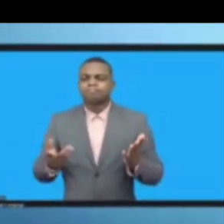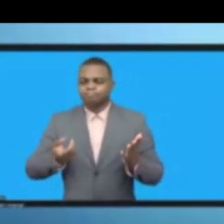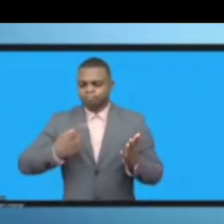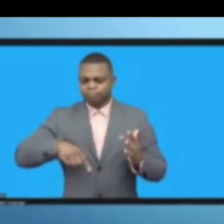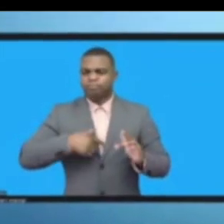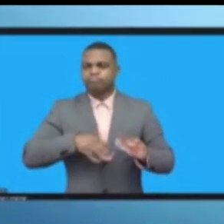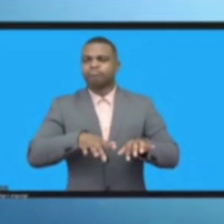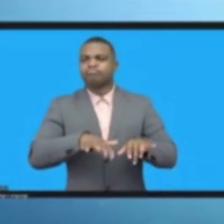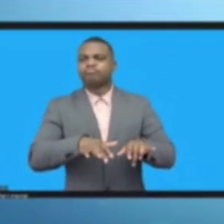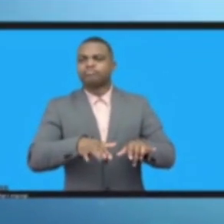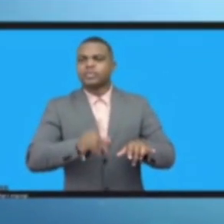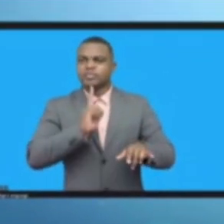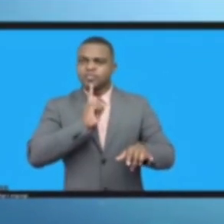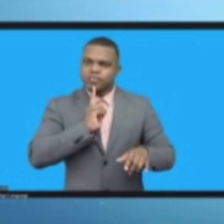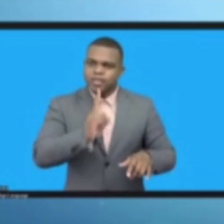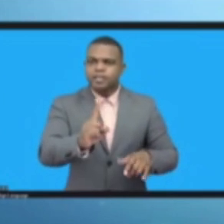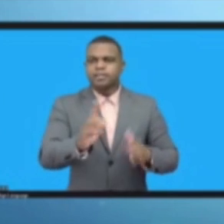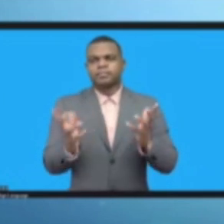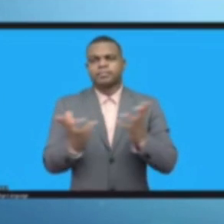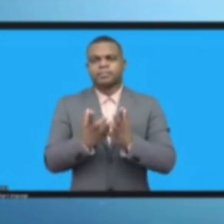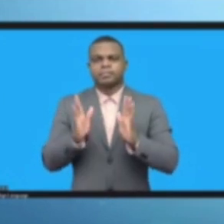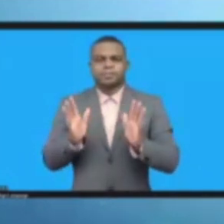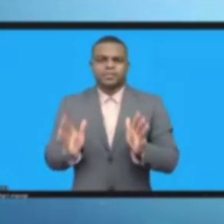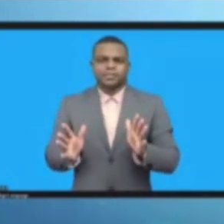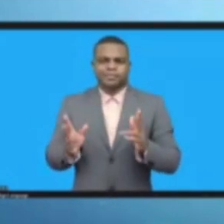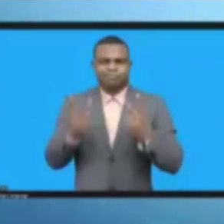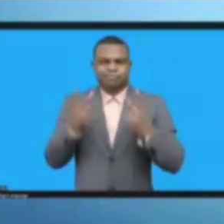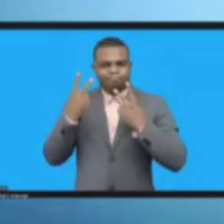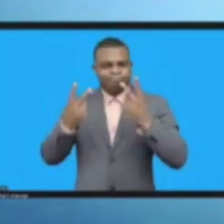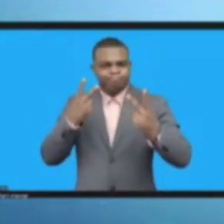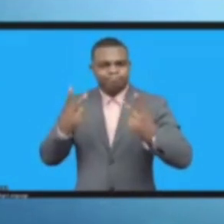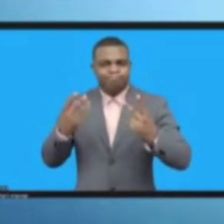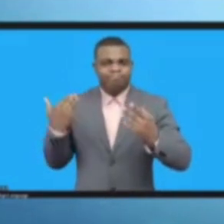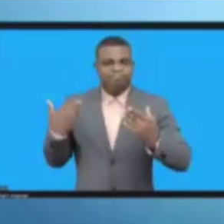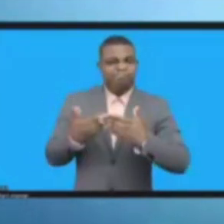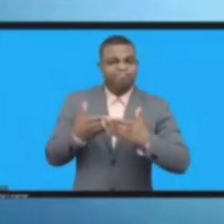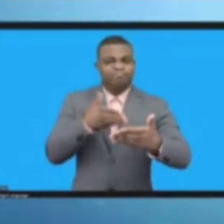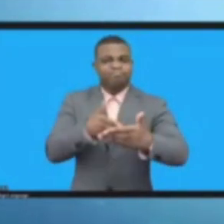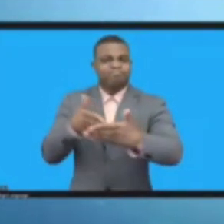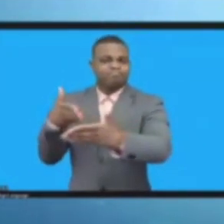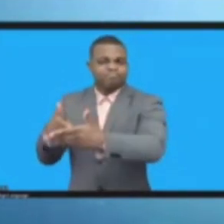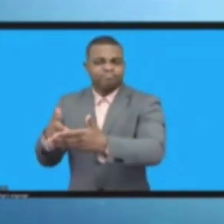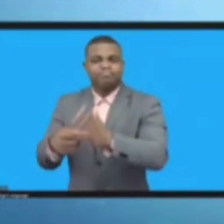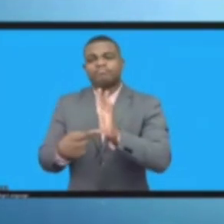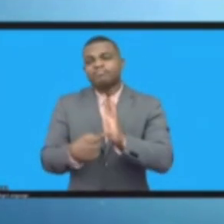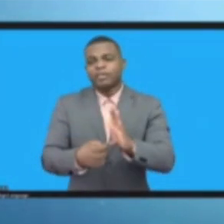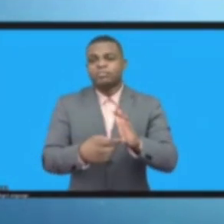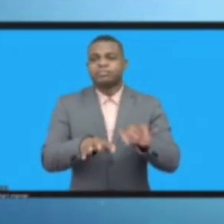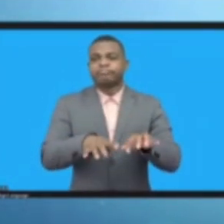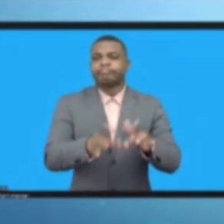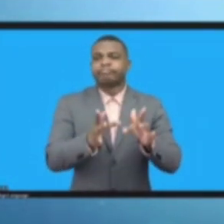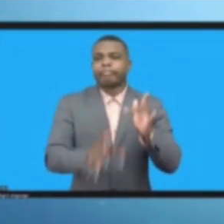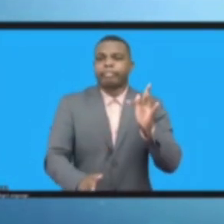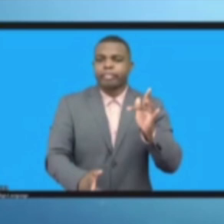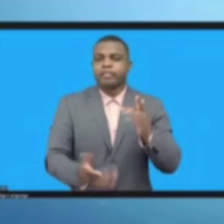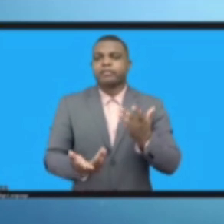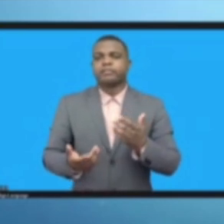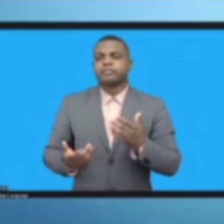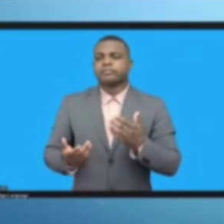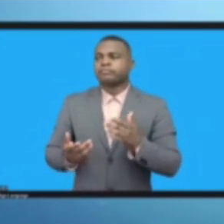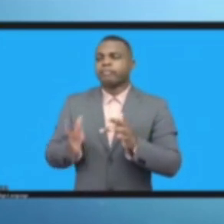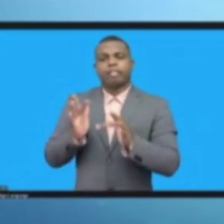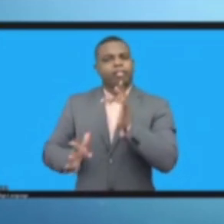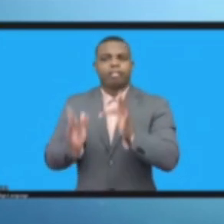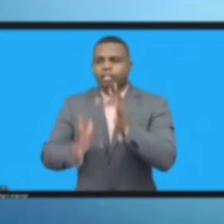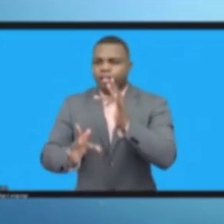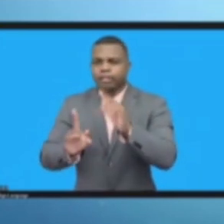определенные трудности. Те, кто не подключены, остаются позади. И они попадают в